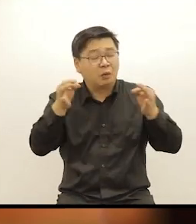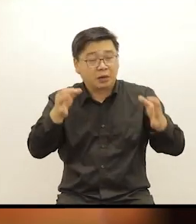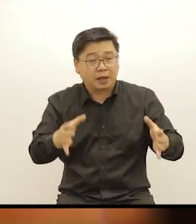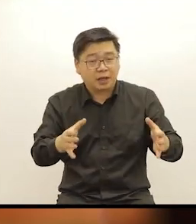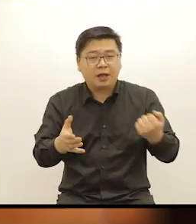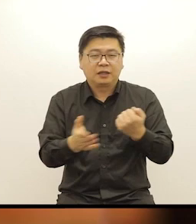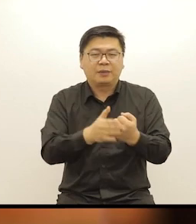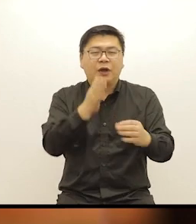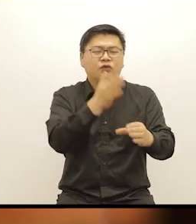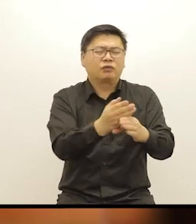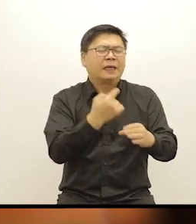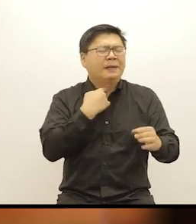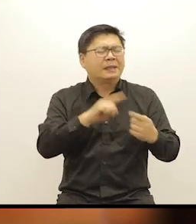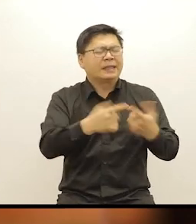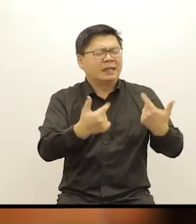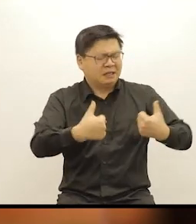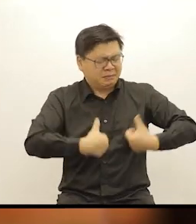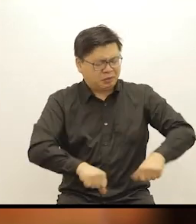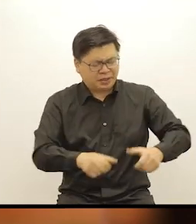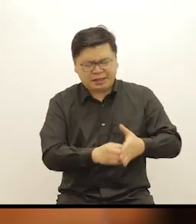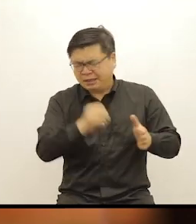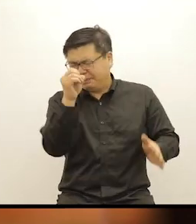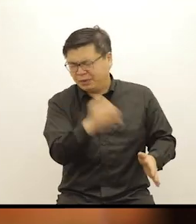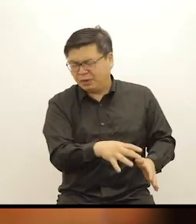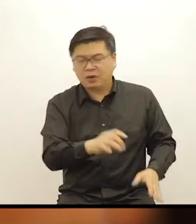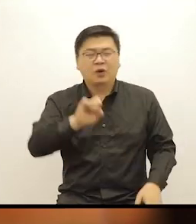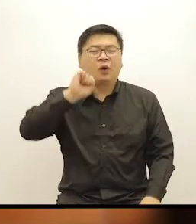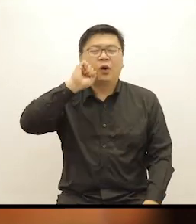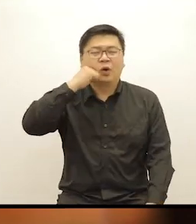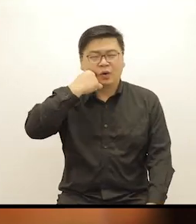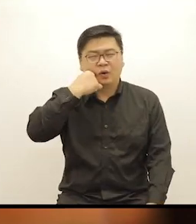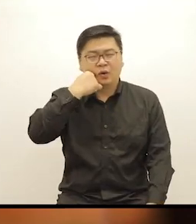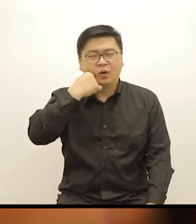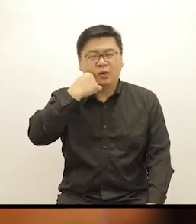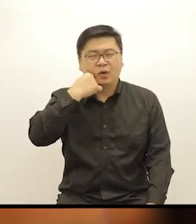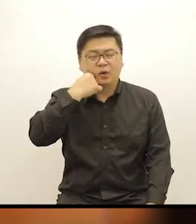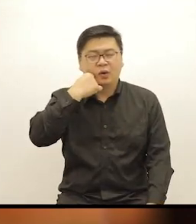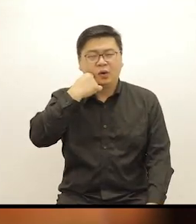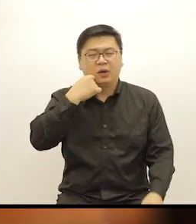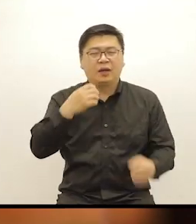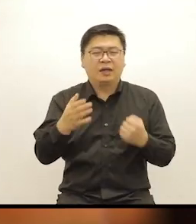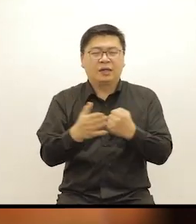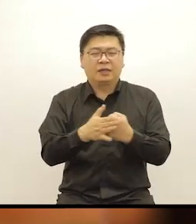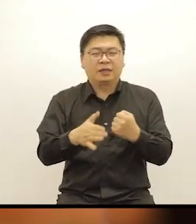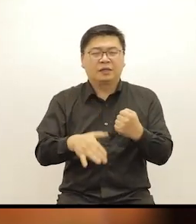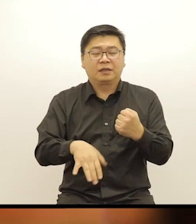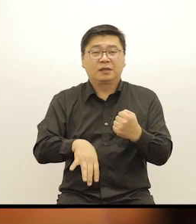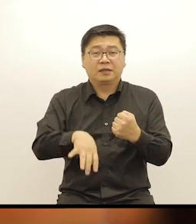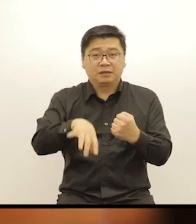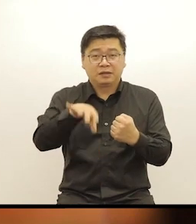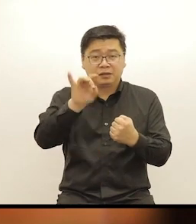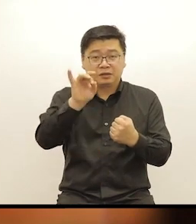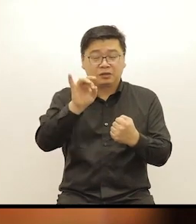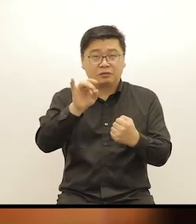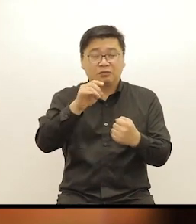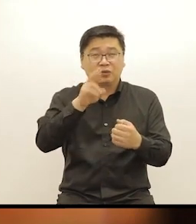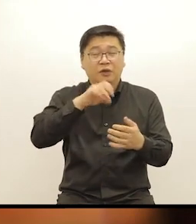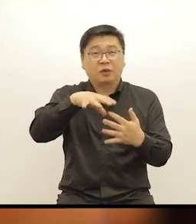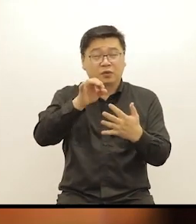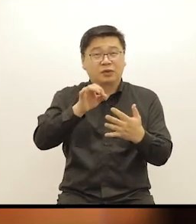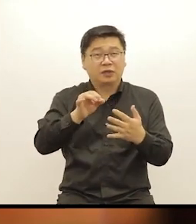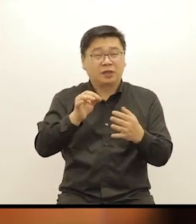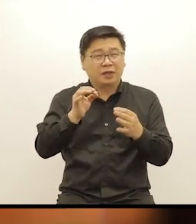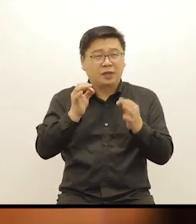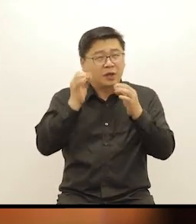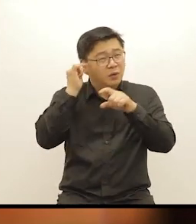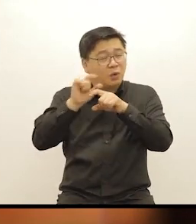들기 때문에 하다가 이거 마음에 안 든다 그러고 다시 버리고 그러기 너무 아깝잖아요. 네. 예. 충분히 그